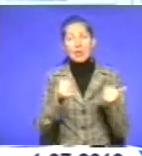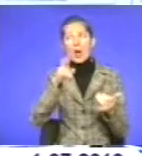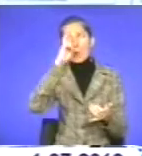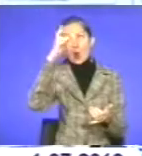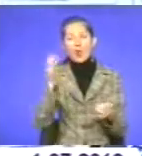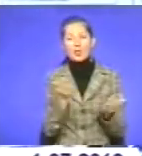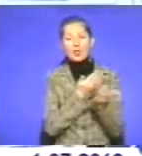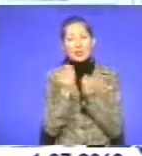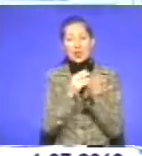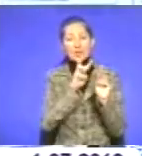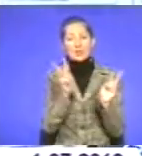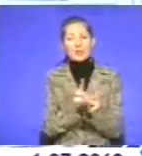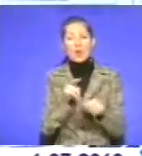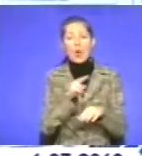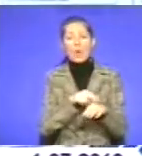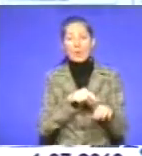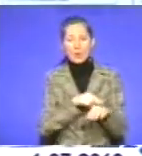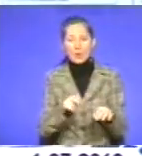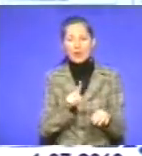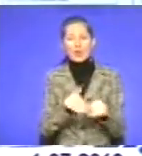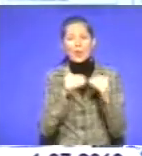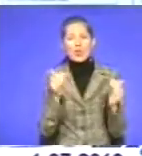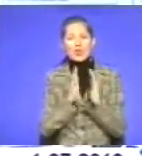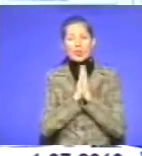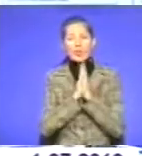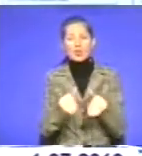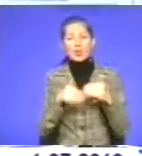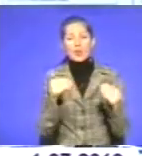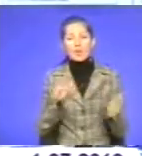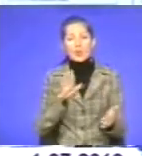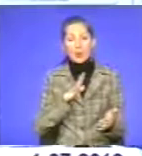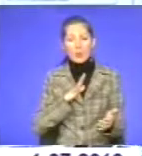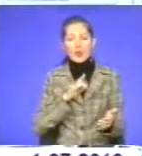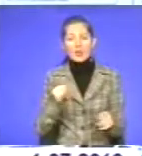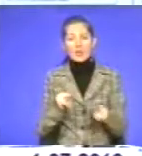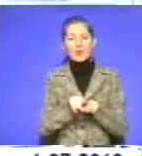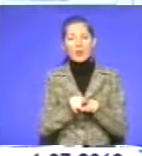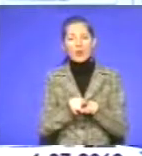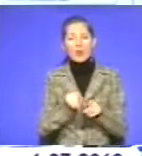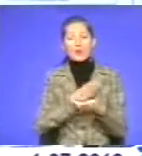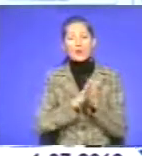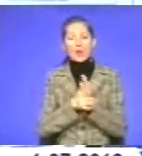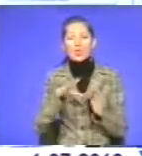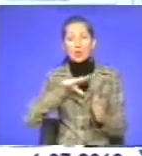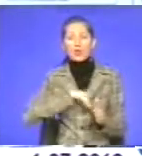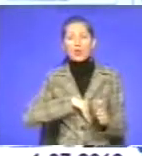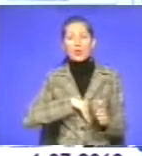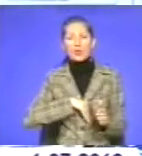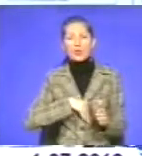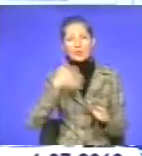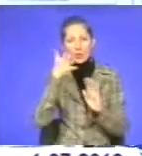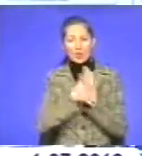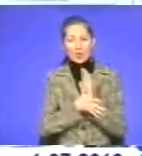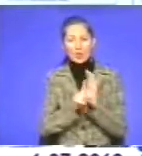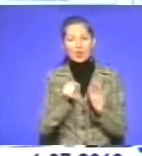того, щоб більше молитися, для того, щоб більше перебувати в такому стані духовному. Розуміється,